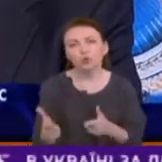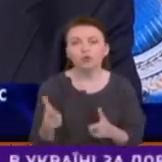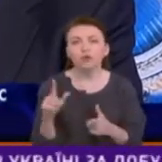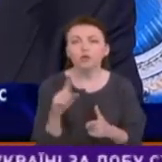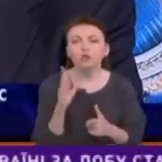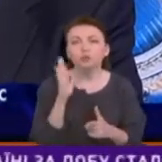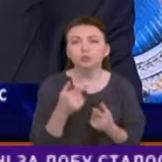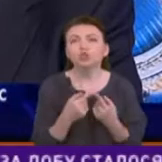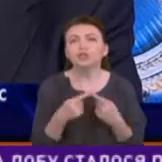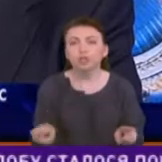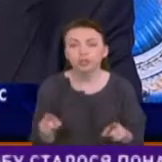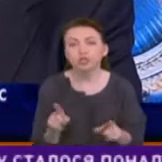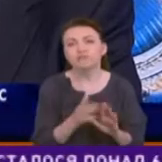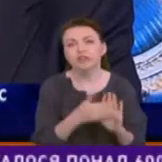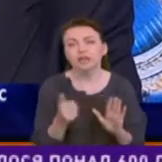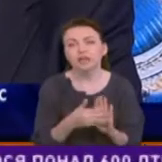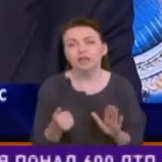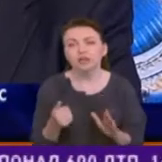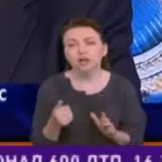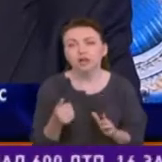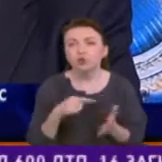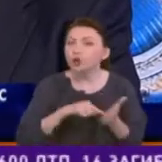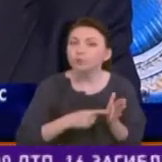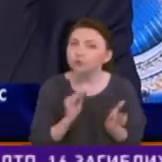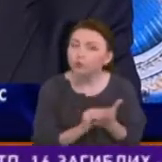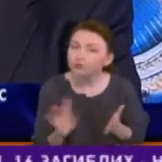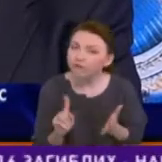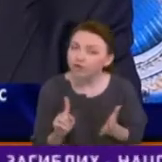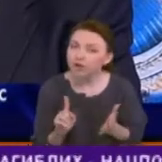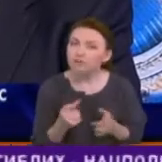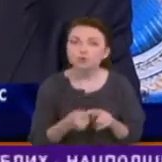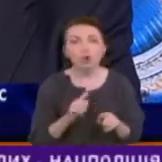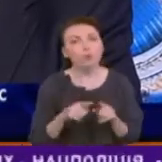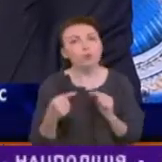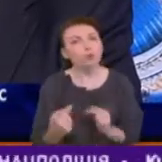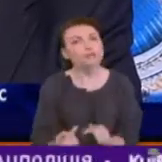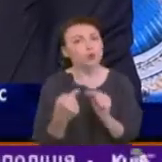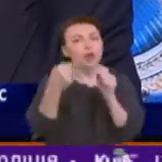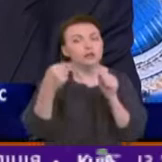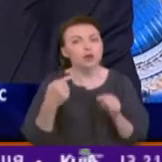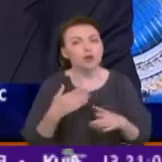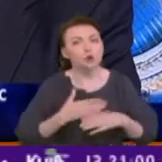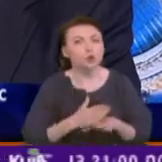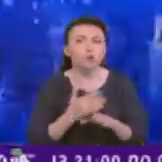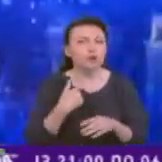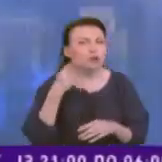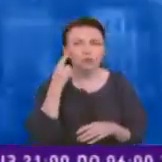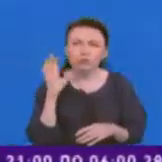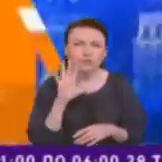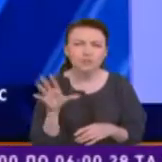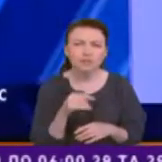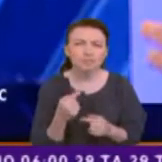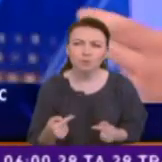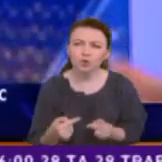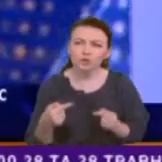що будуть і інші ще виклики. Тобто тут же ми не поставили ще крапку в цьому протистоянні, ви кажете, розколу. Я думаю, що все-таки протистояння...